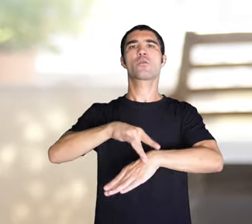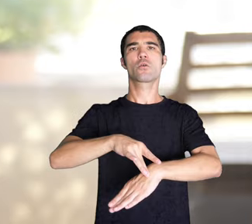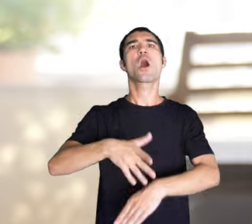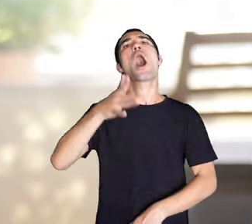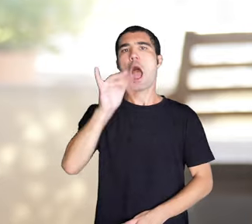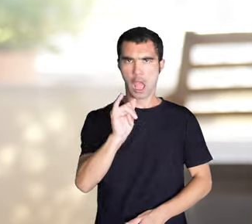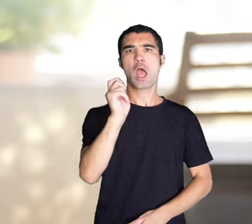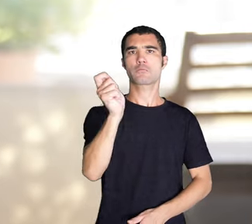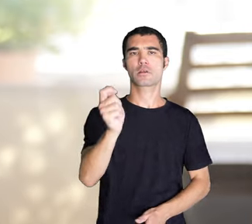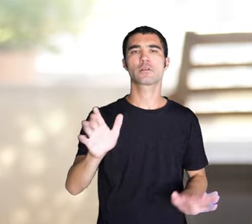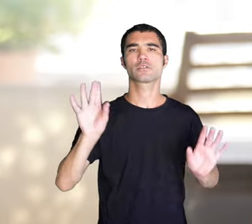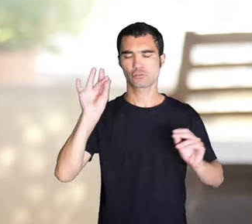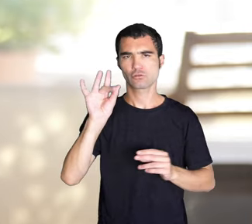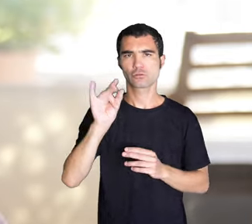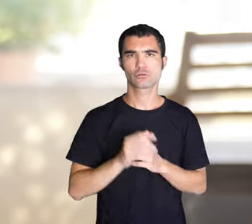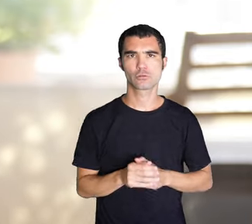Però no.